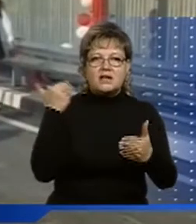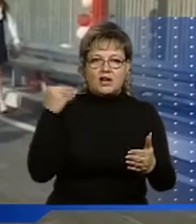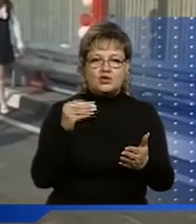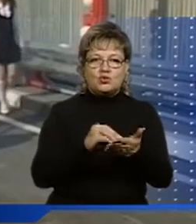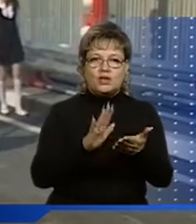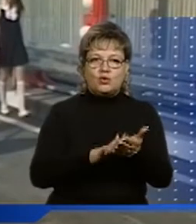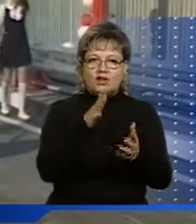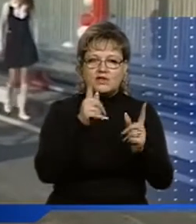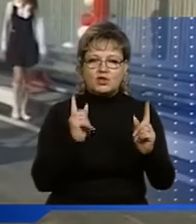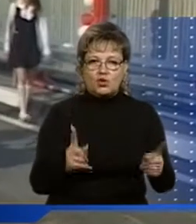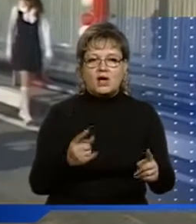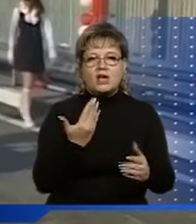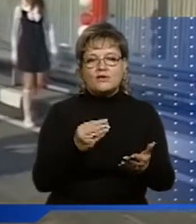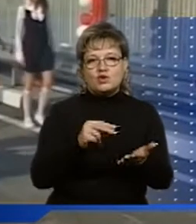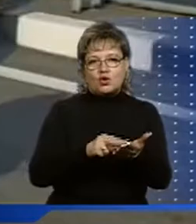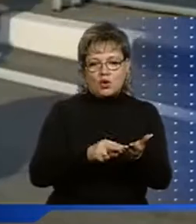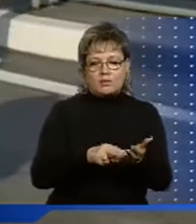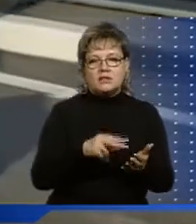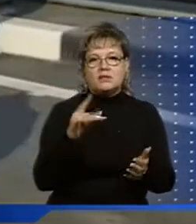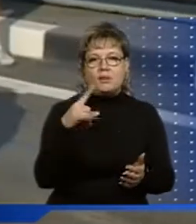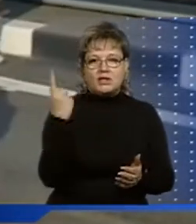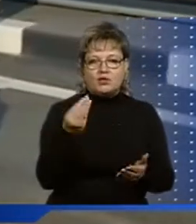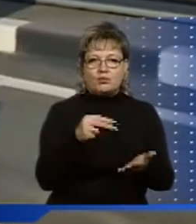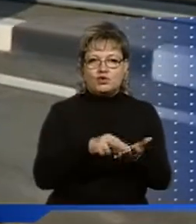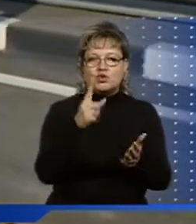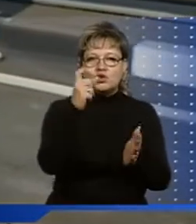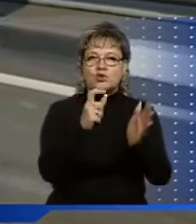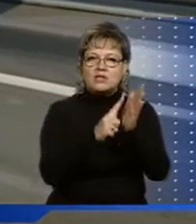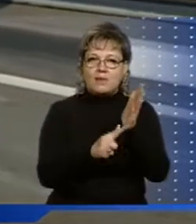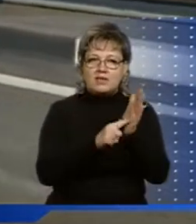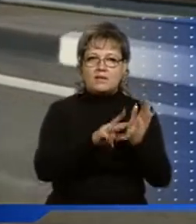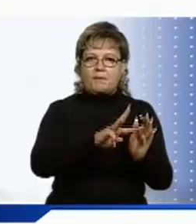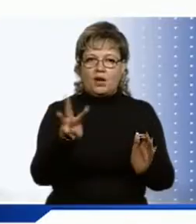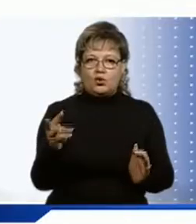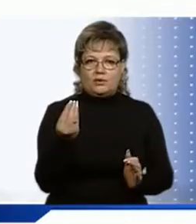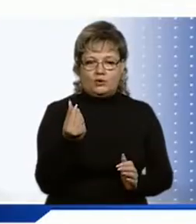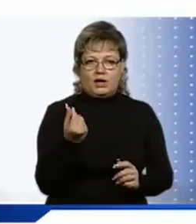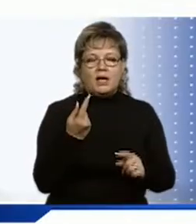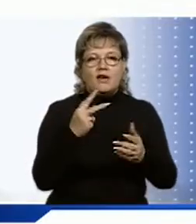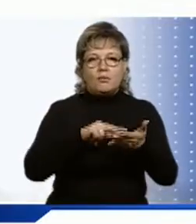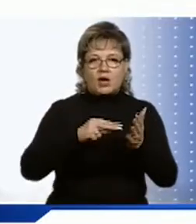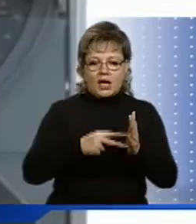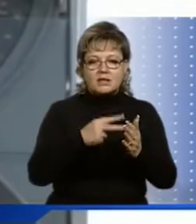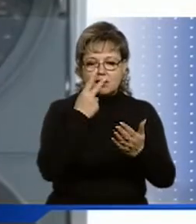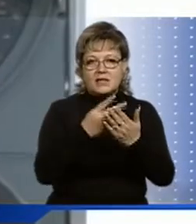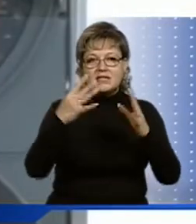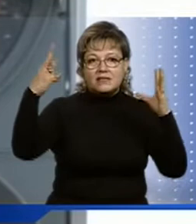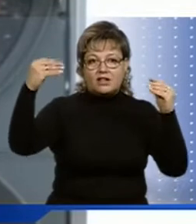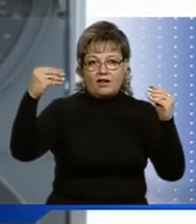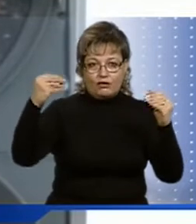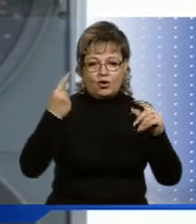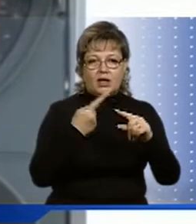раньше установленного срока. Его стоимость обошлась областному бюджету более чем 170 миллионов рублей. В проекте предусмотрели наличие